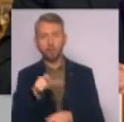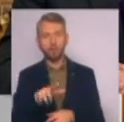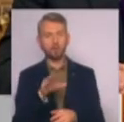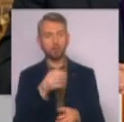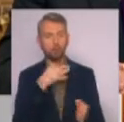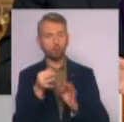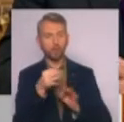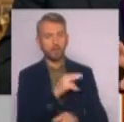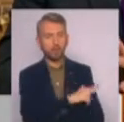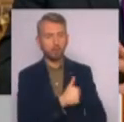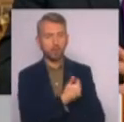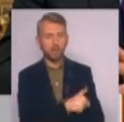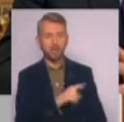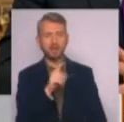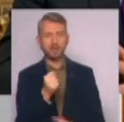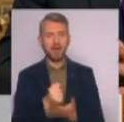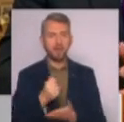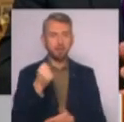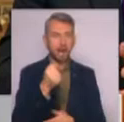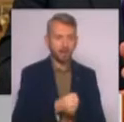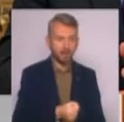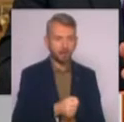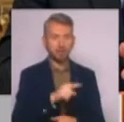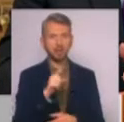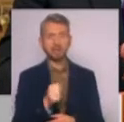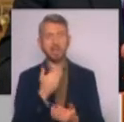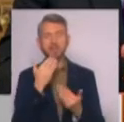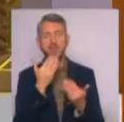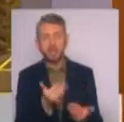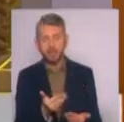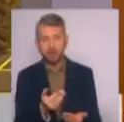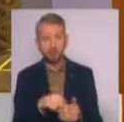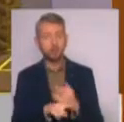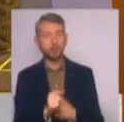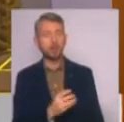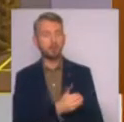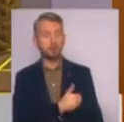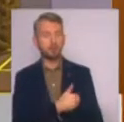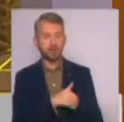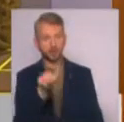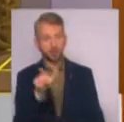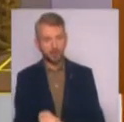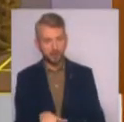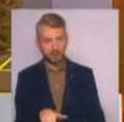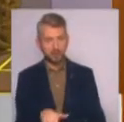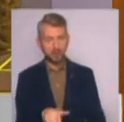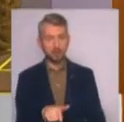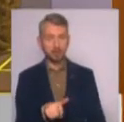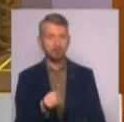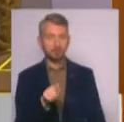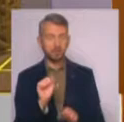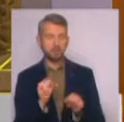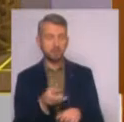консультативній поліклініці за направленнями, за зверненням, тобто за бажанням громадянина. Може він